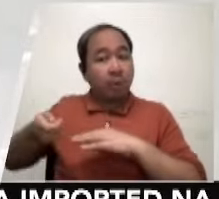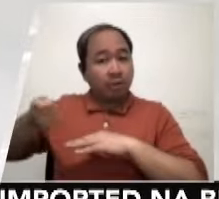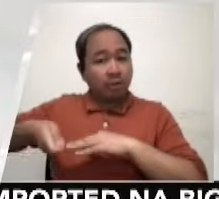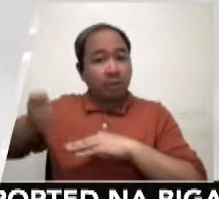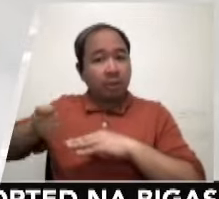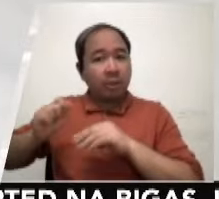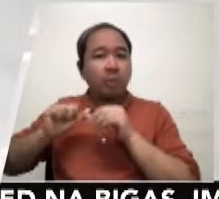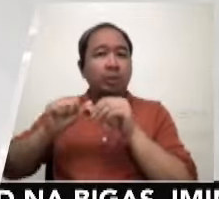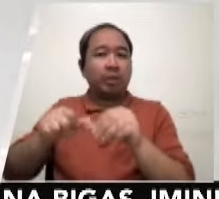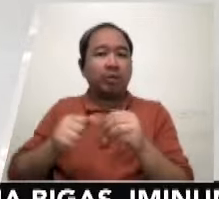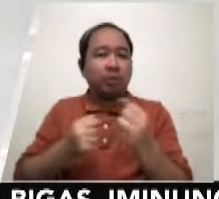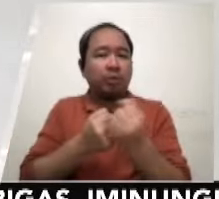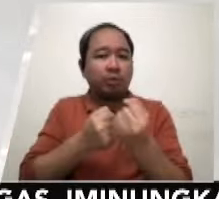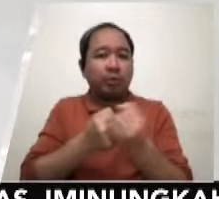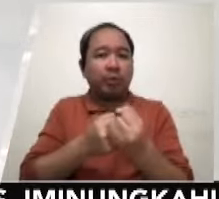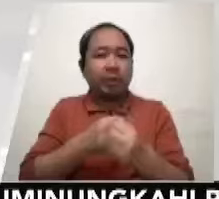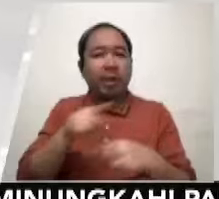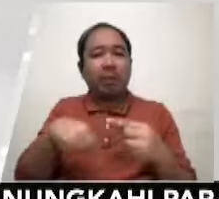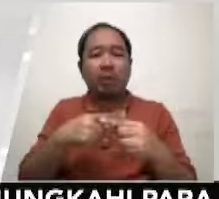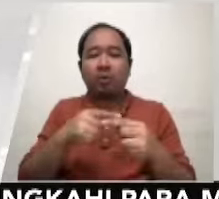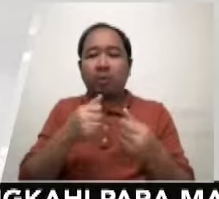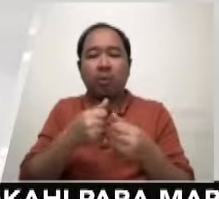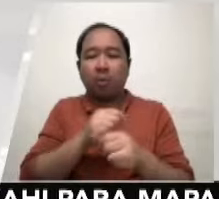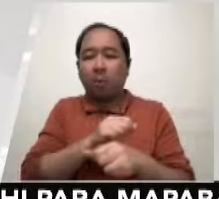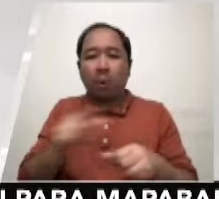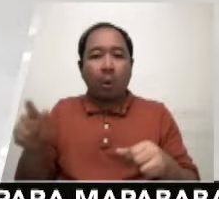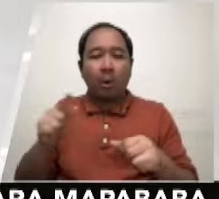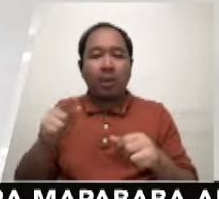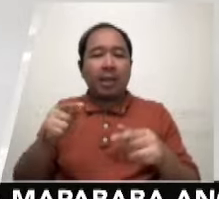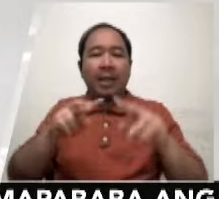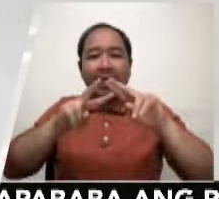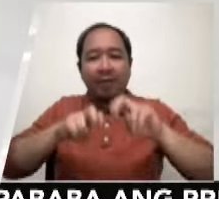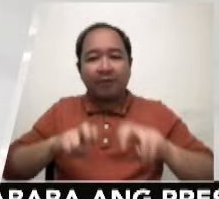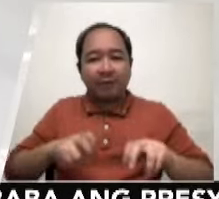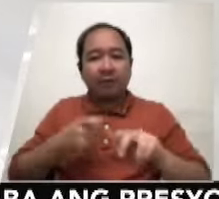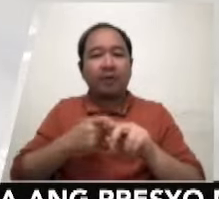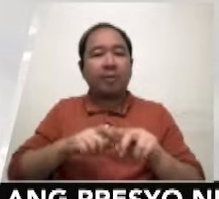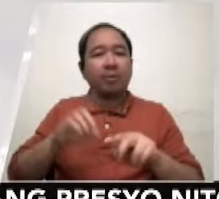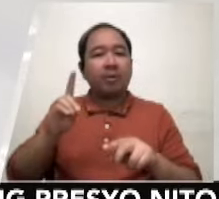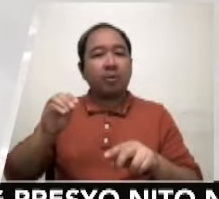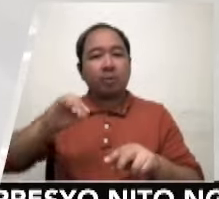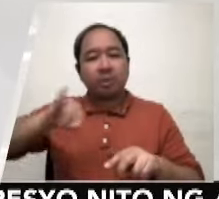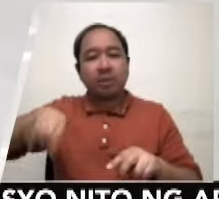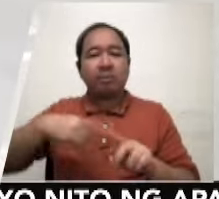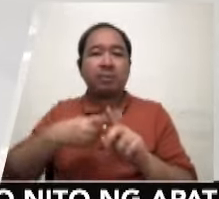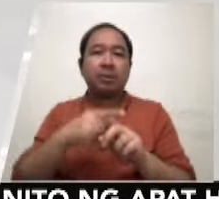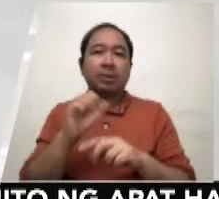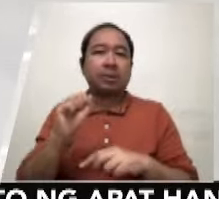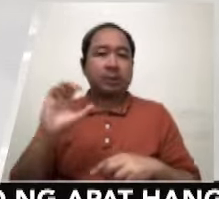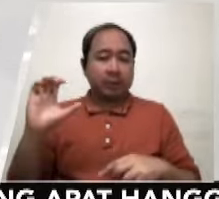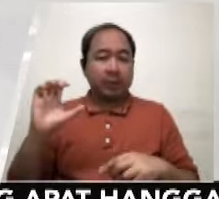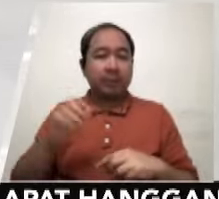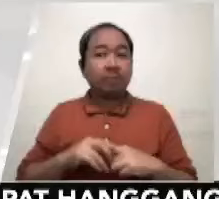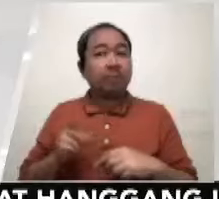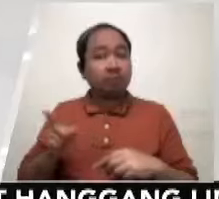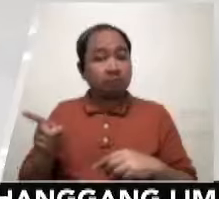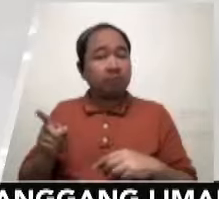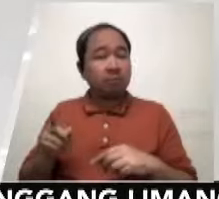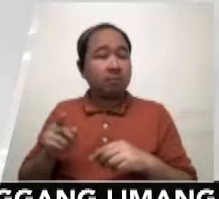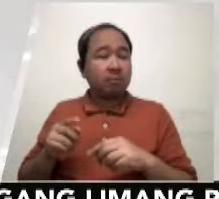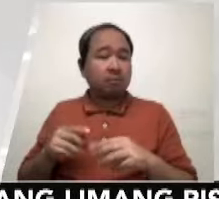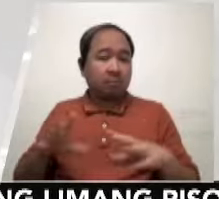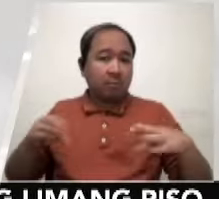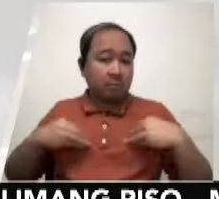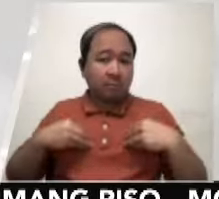makikiisa si Cancillo sa lakat ng investigasyon ng Department of Justice at Korte Suprema. Handa rin daw siyang harapin ang anumang reklamong